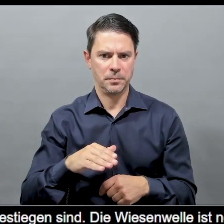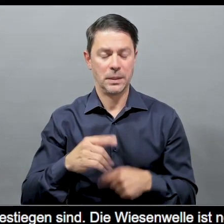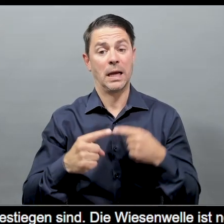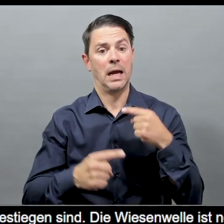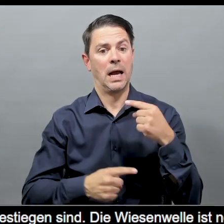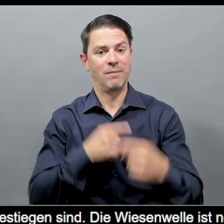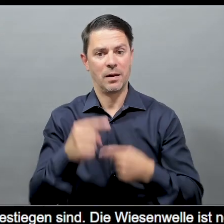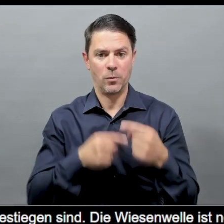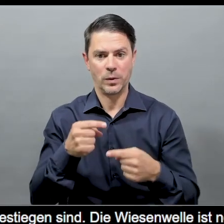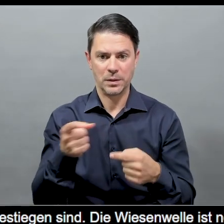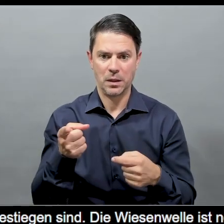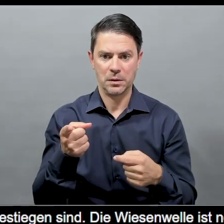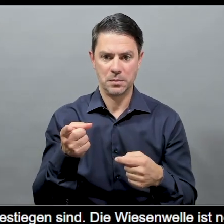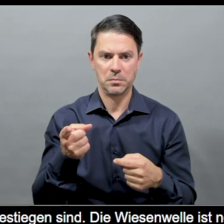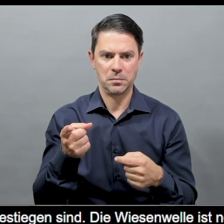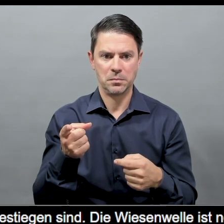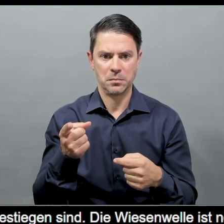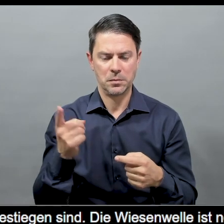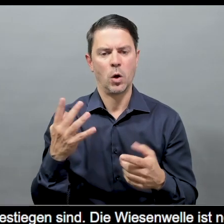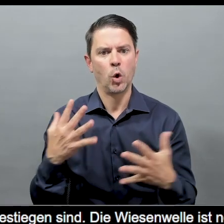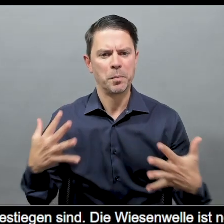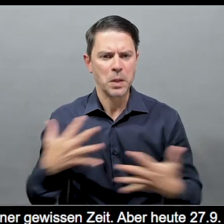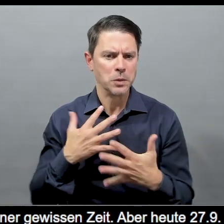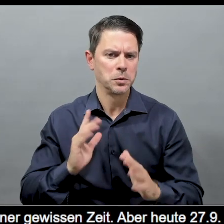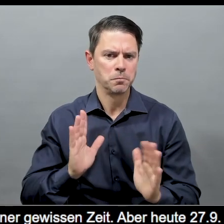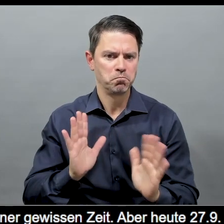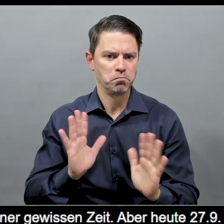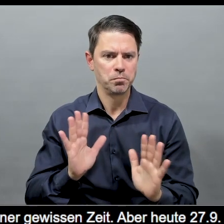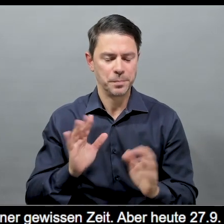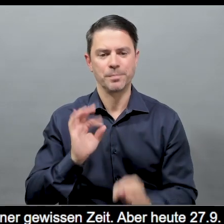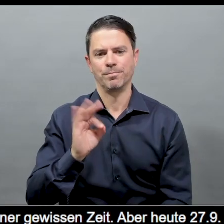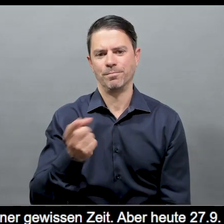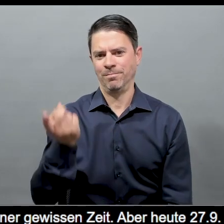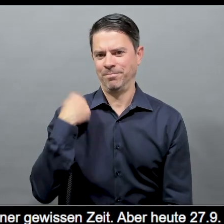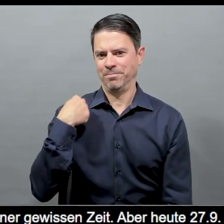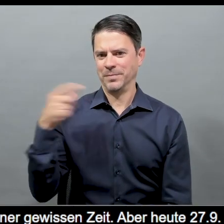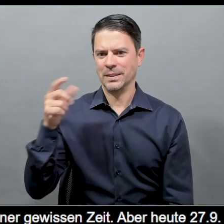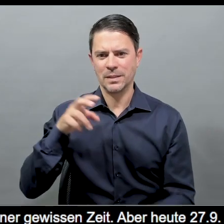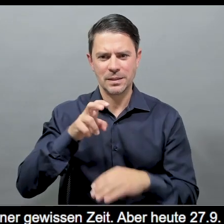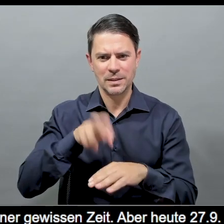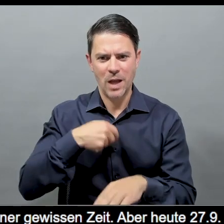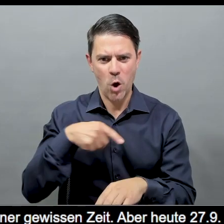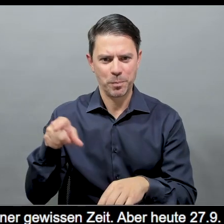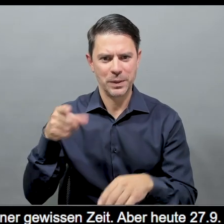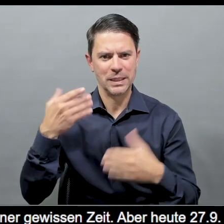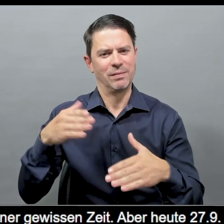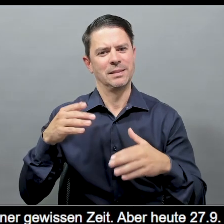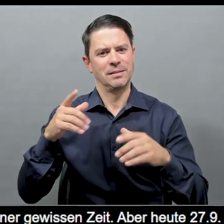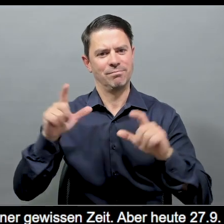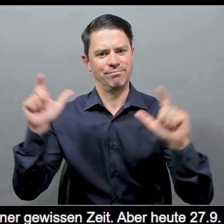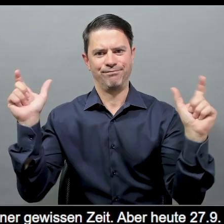Darum lageangepasste Maßnahmen und gleichzeitig der dringende Appell nach wie vor, sich einfach impfen zu lassen bzw.